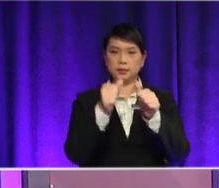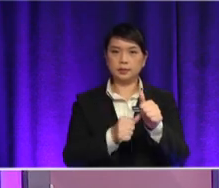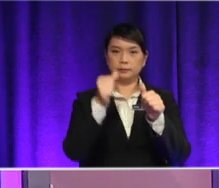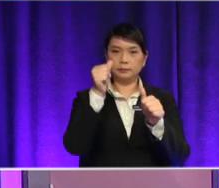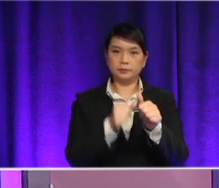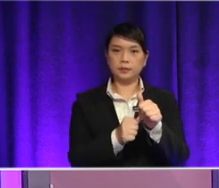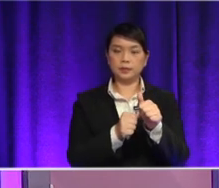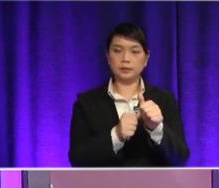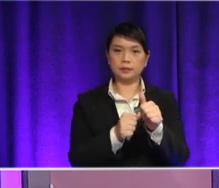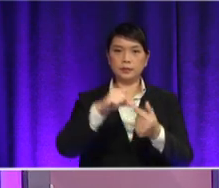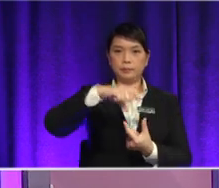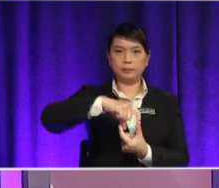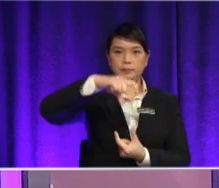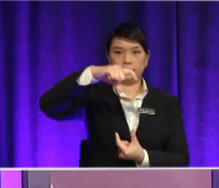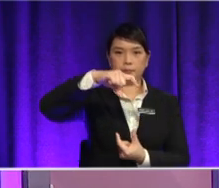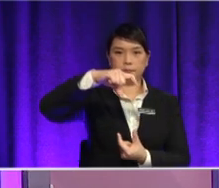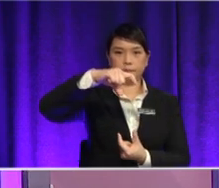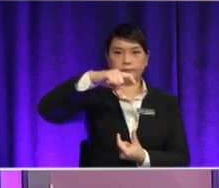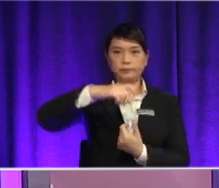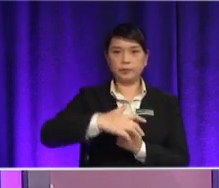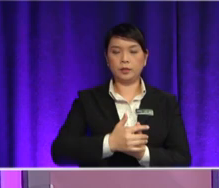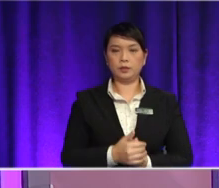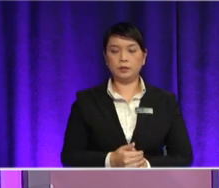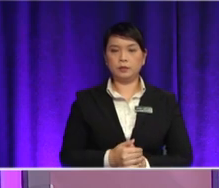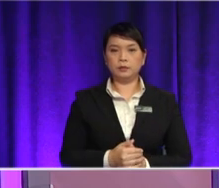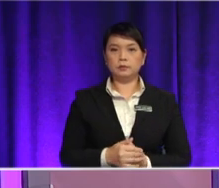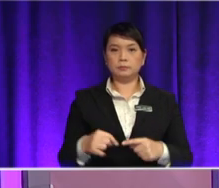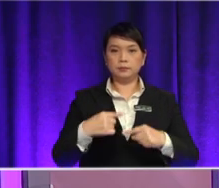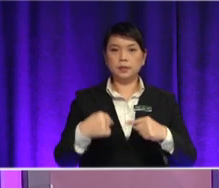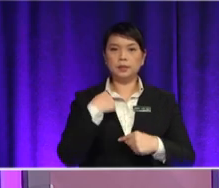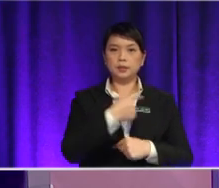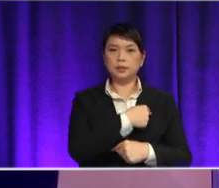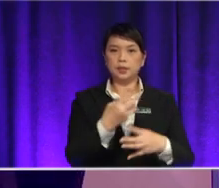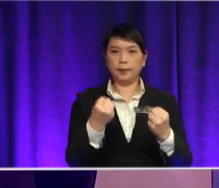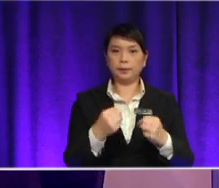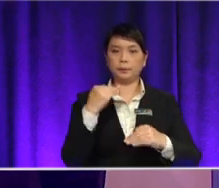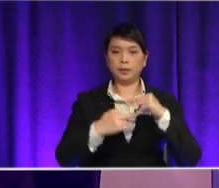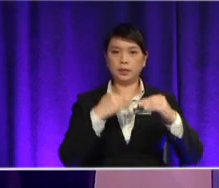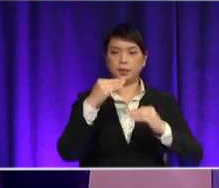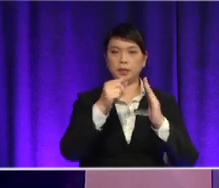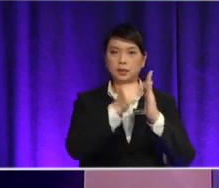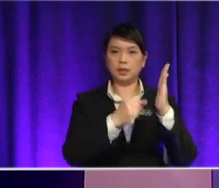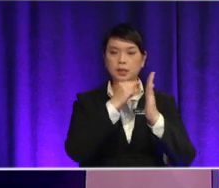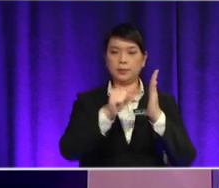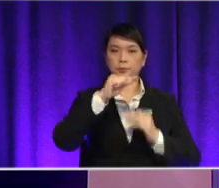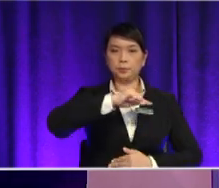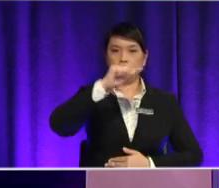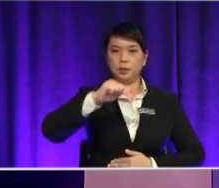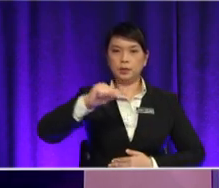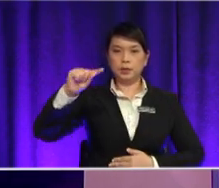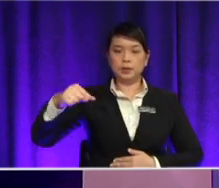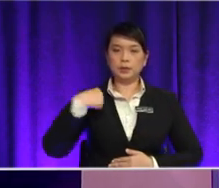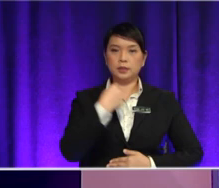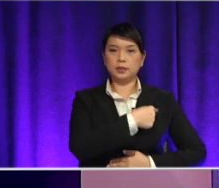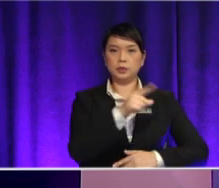Maksudnya titik tengah di sini. Di sini. Jadi bila kita nak membina graf poligon kekerapan, kita gunalah